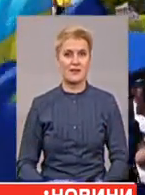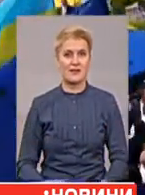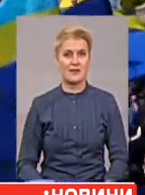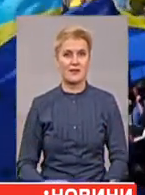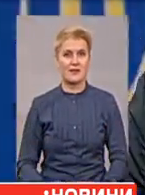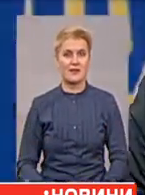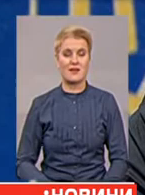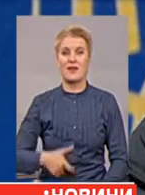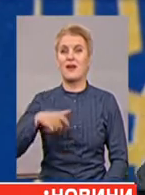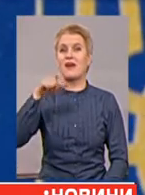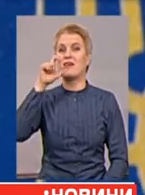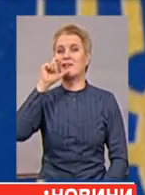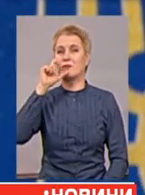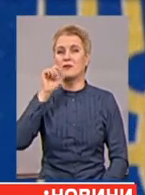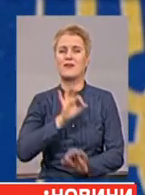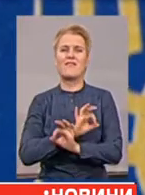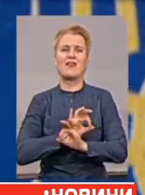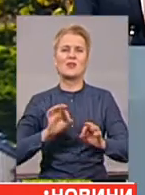фантастичну каву в Братиславі